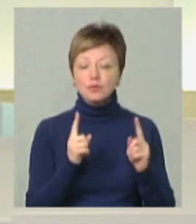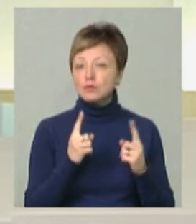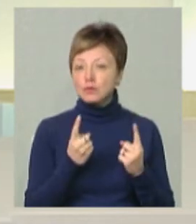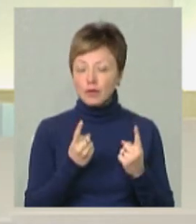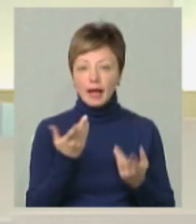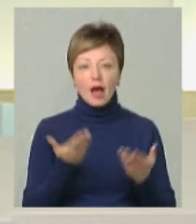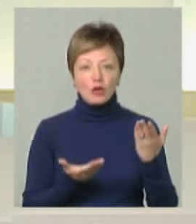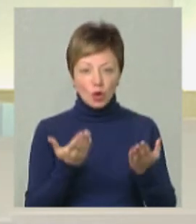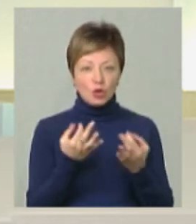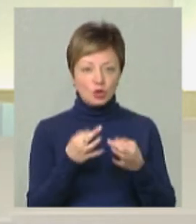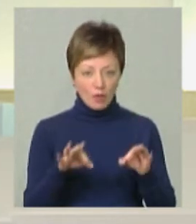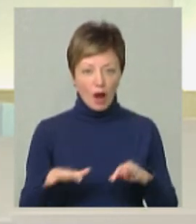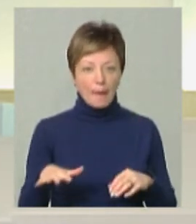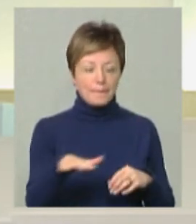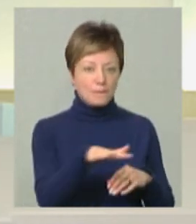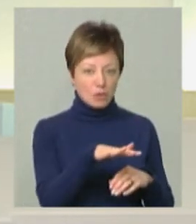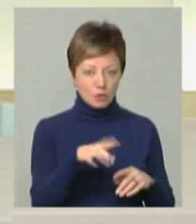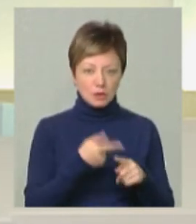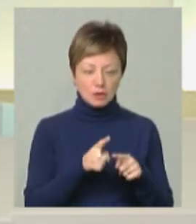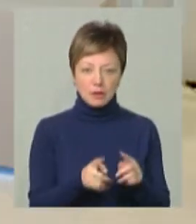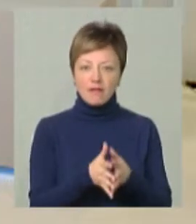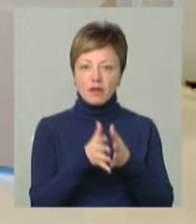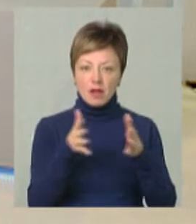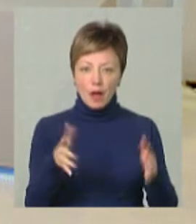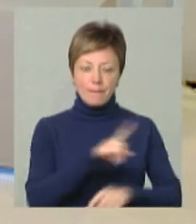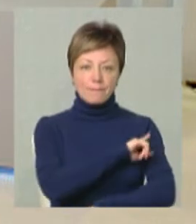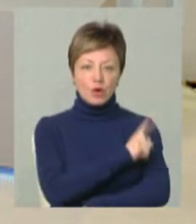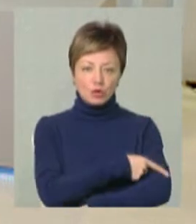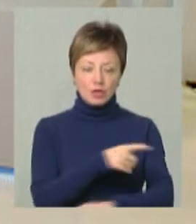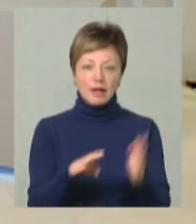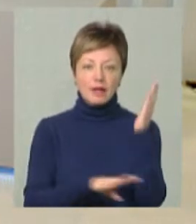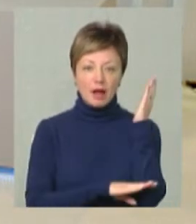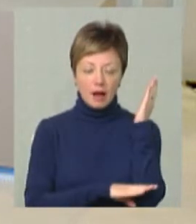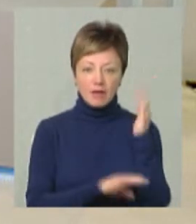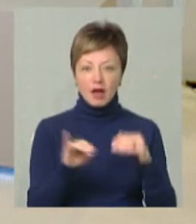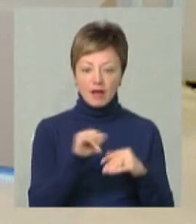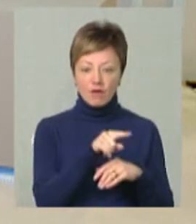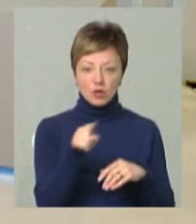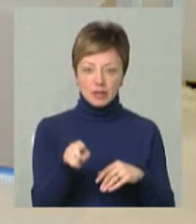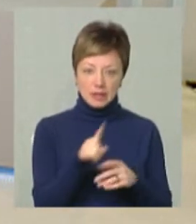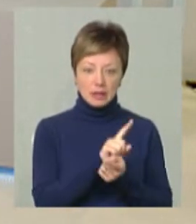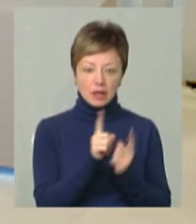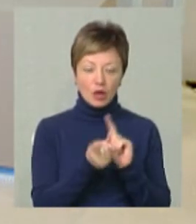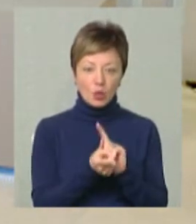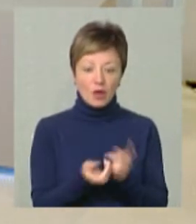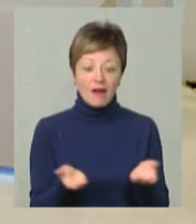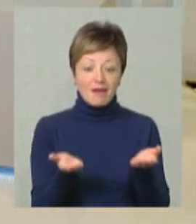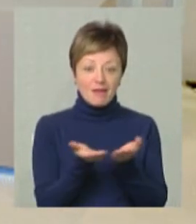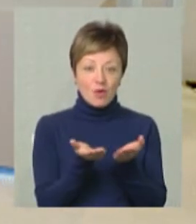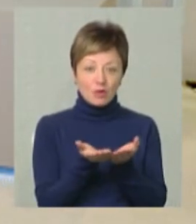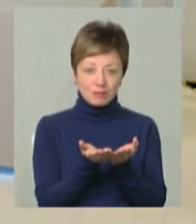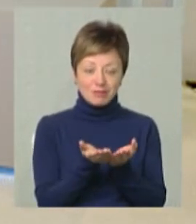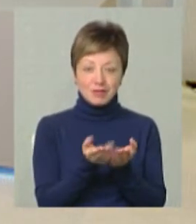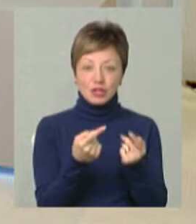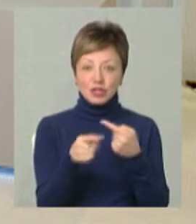якщо дозволяє площа, тому що це великі, потужні дерева, і вони стають фоном для інших дерев,